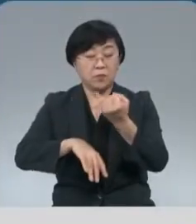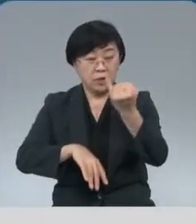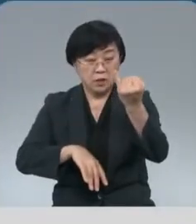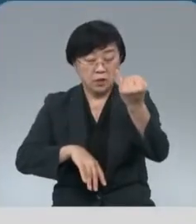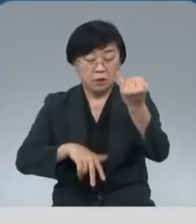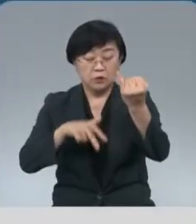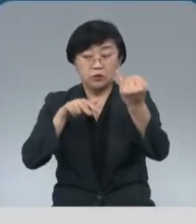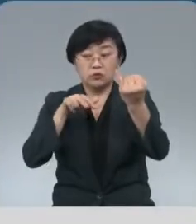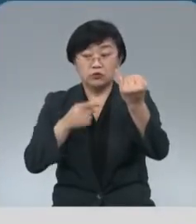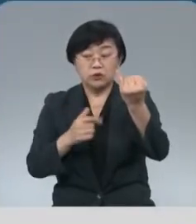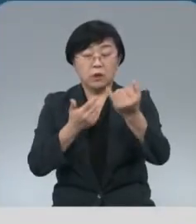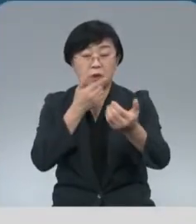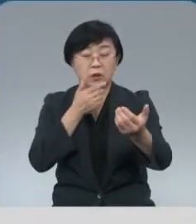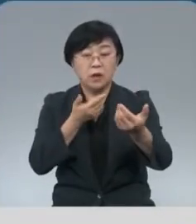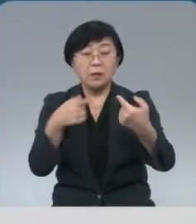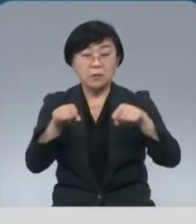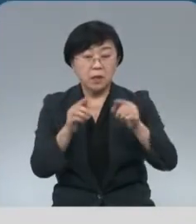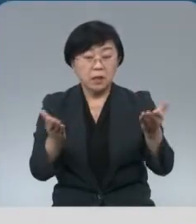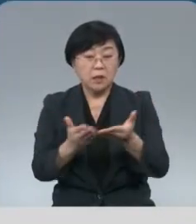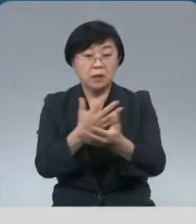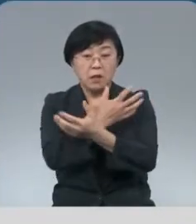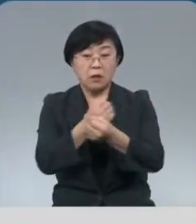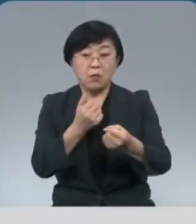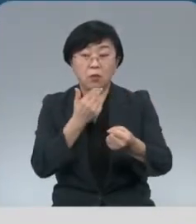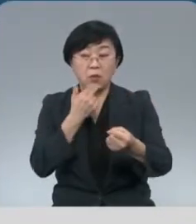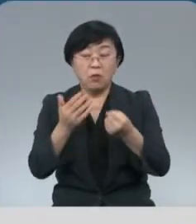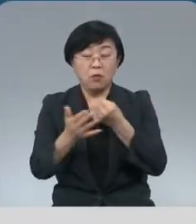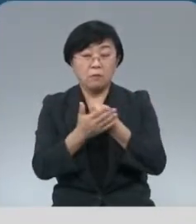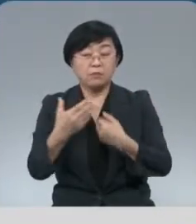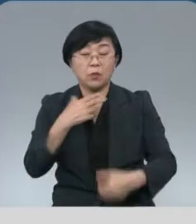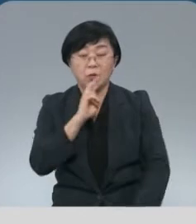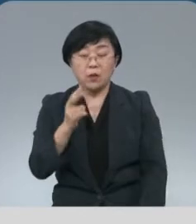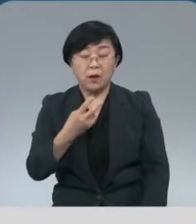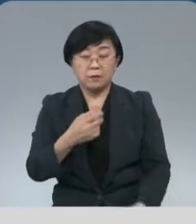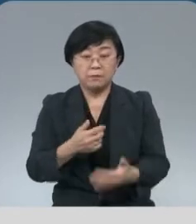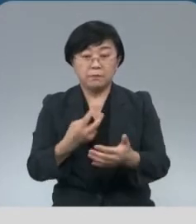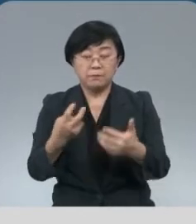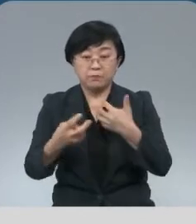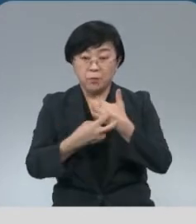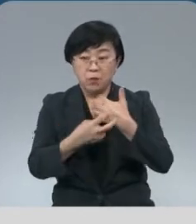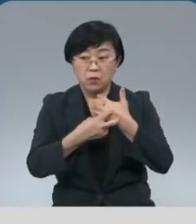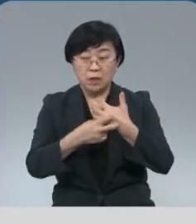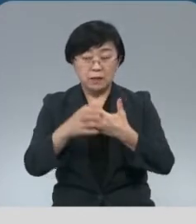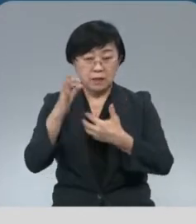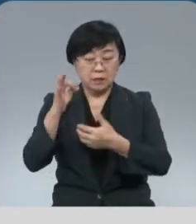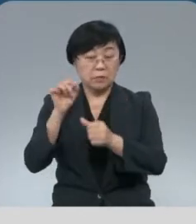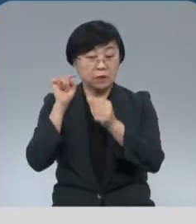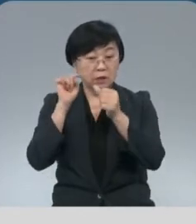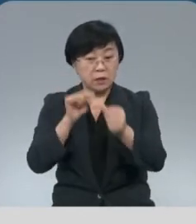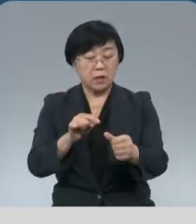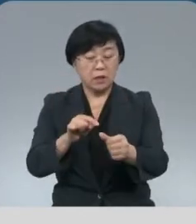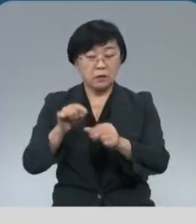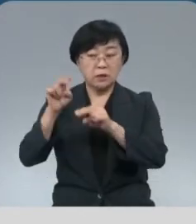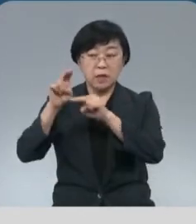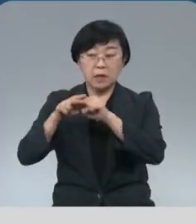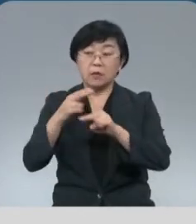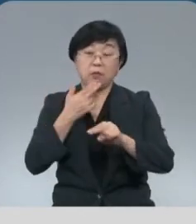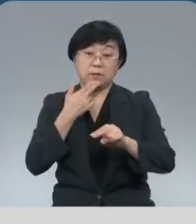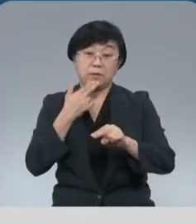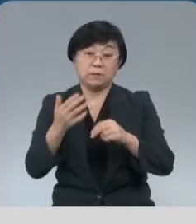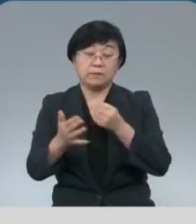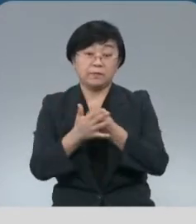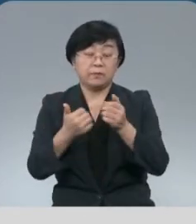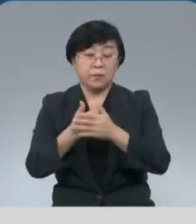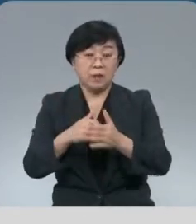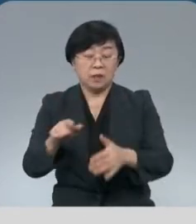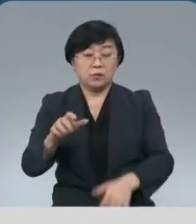씨와 동업계약을 맺은 적이 없고 요양병원에 자금 집행을 지시할 위치가 아니었다고 봤습니다. 최 씨가